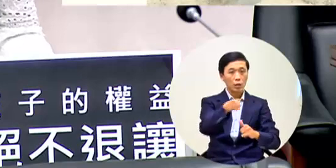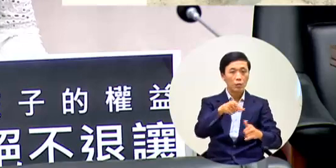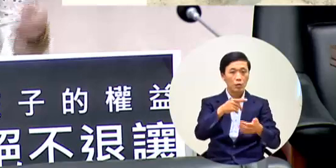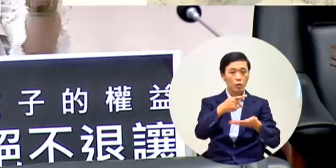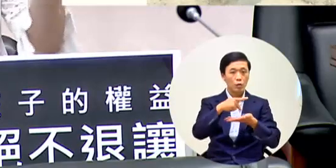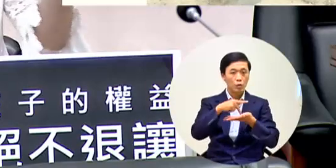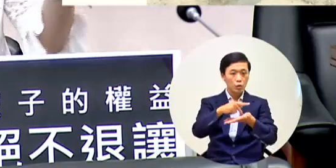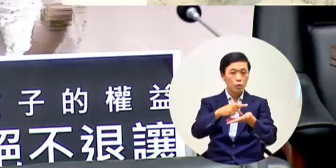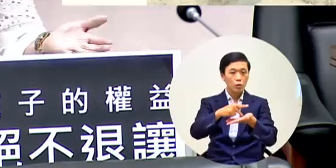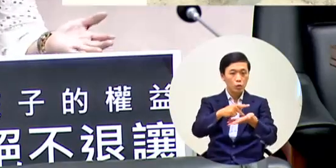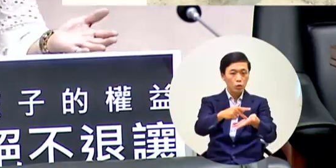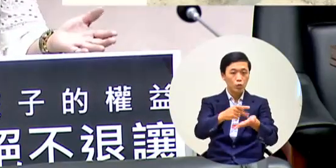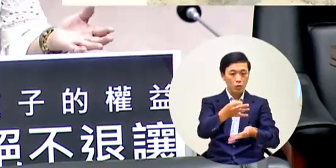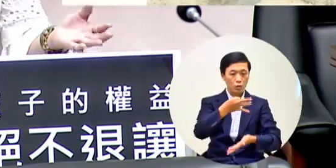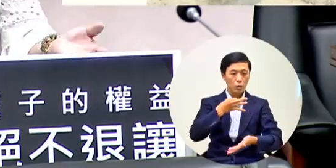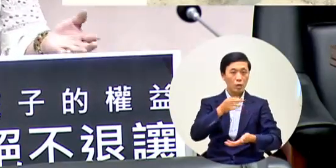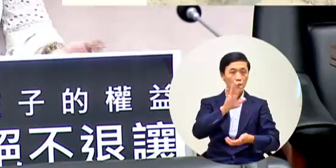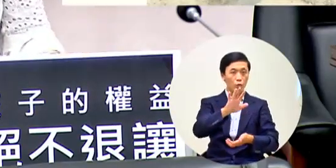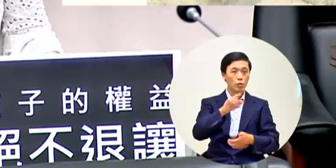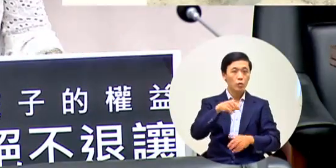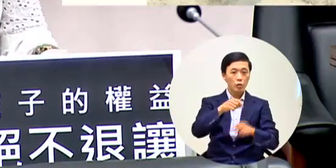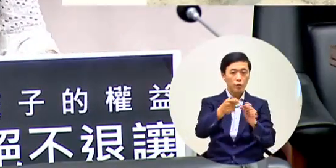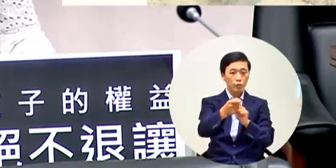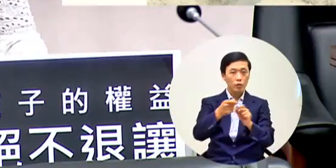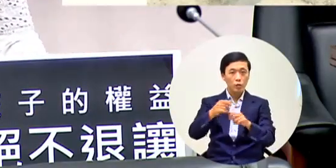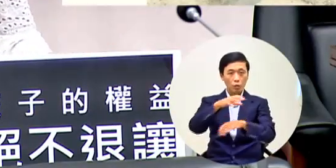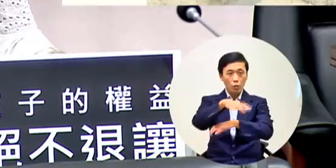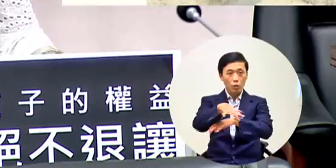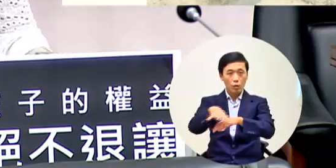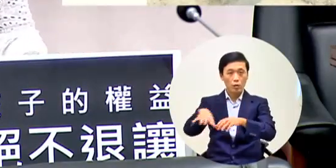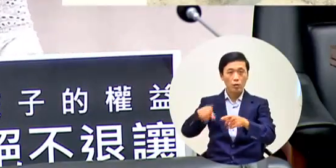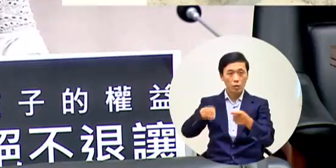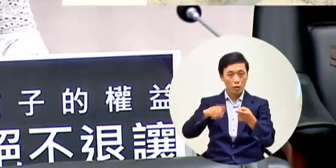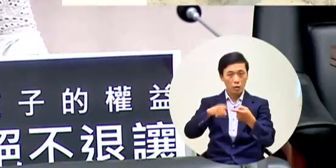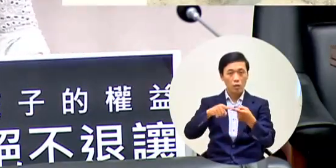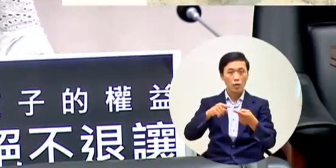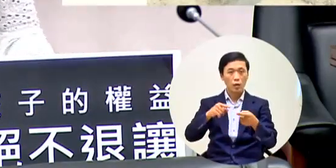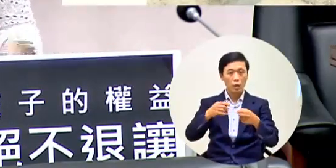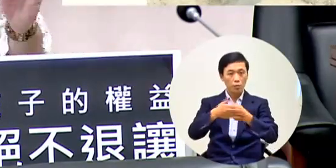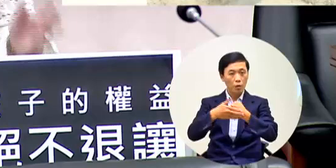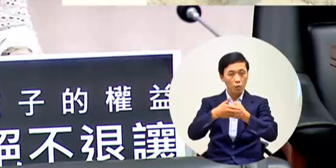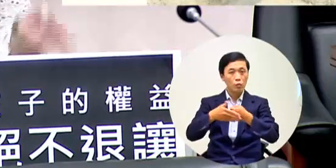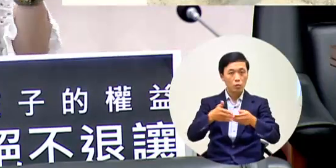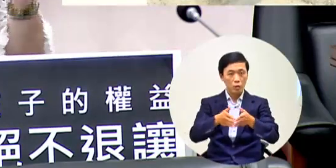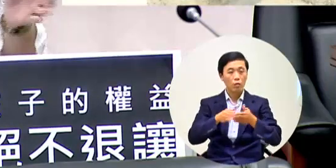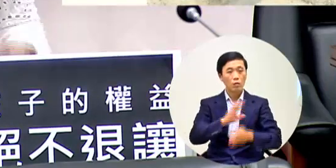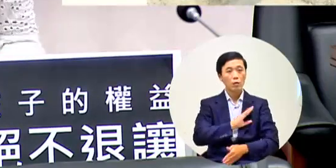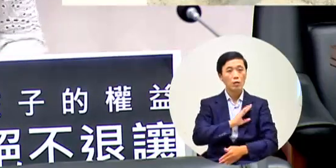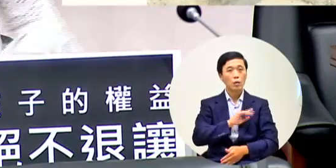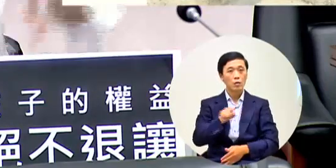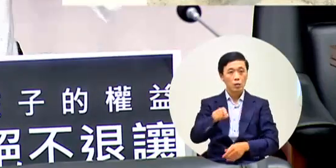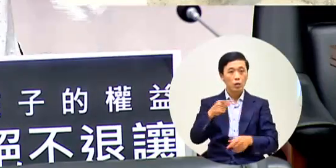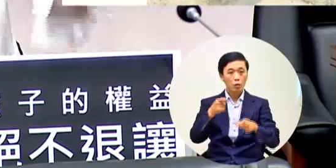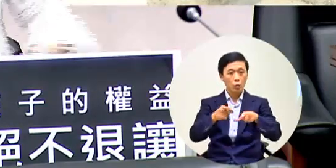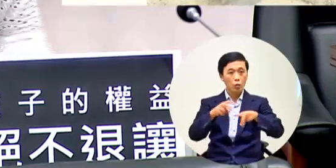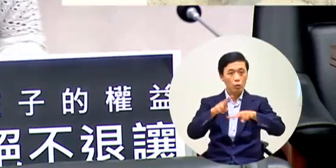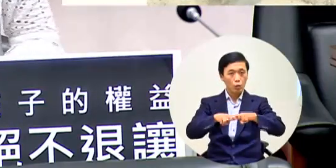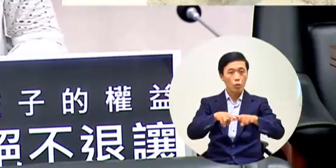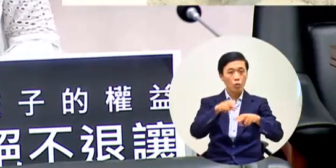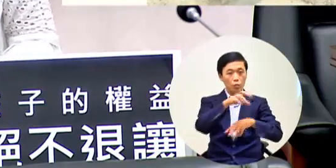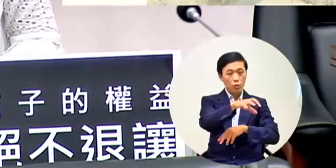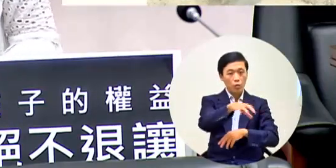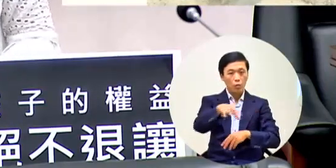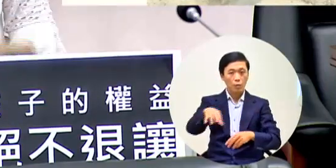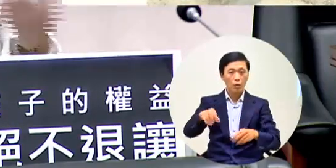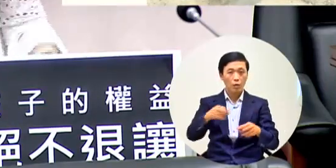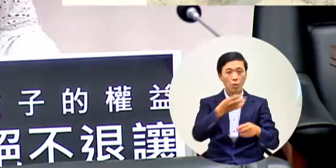的。那虽然那边的环境，其实坦白讲，应该要好好的去做维护啊，包括它的公共设施，个这个那里